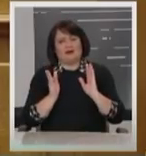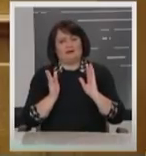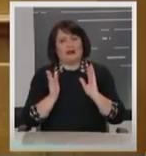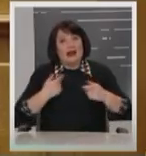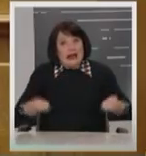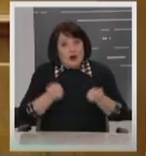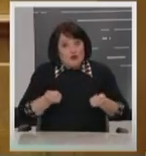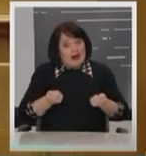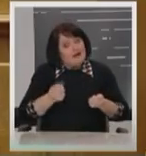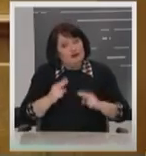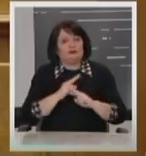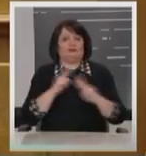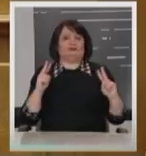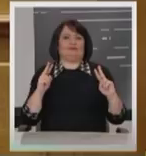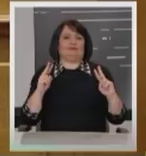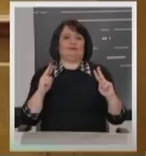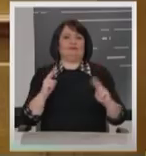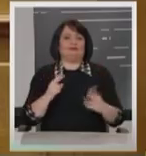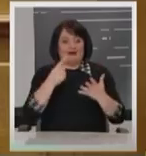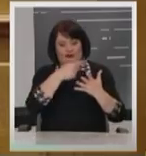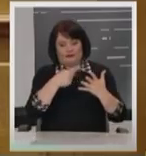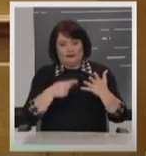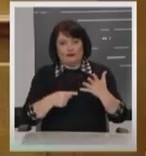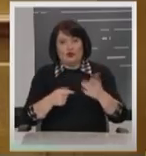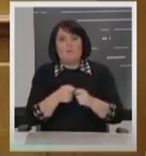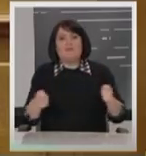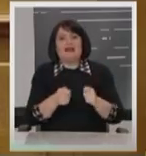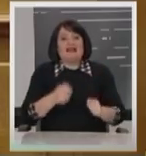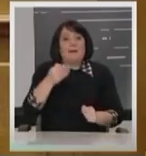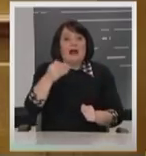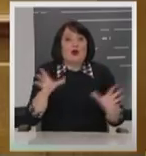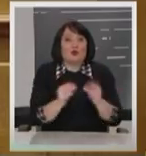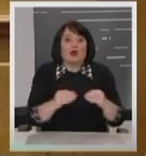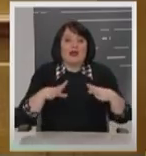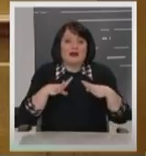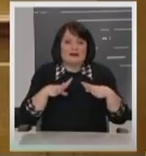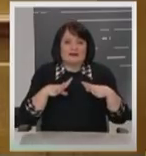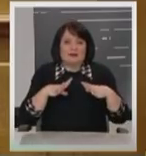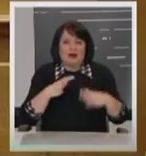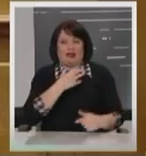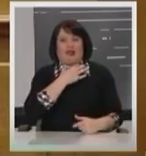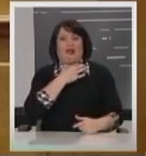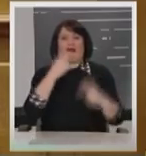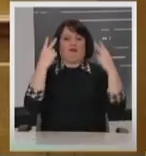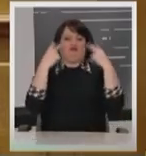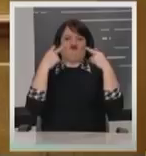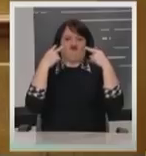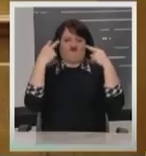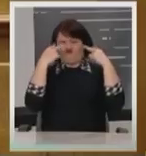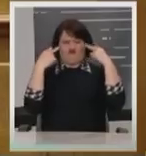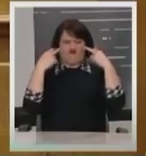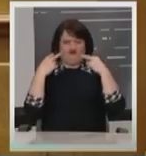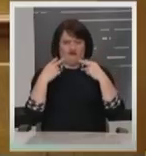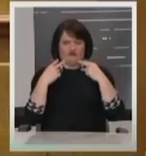μνημόνια. Χωρίς προειλημμένα μέτρα για το μέλλον, χωρίς ασφικτική επιτήρηση,